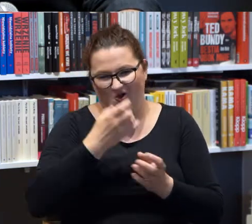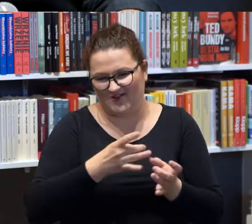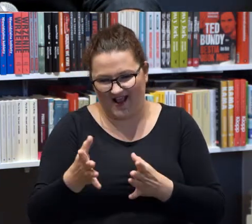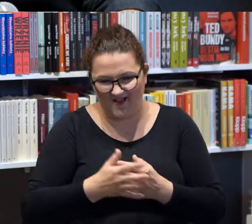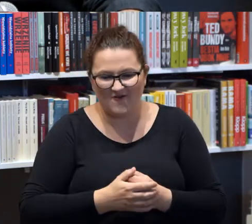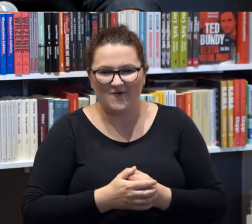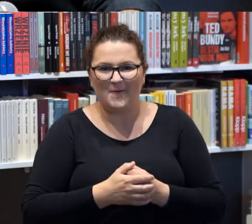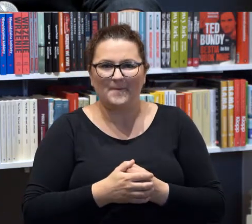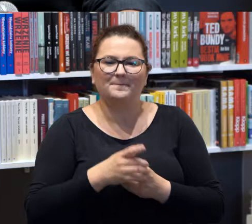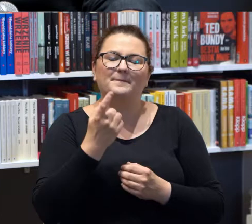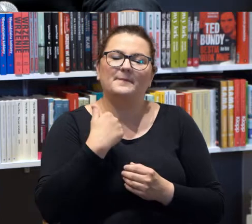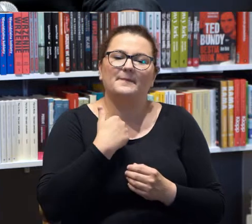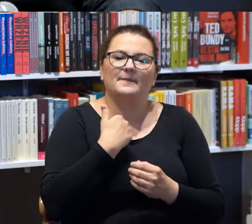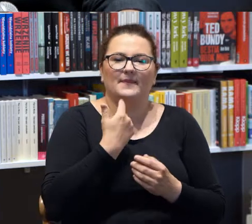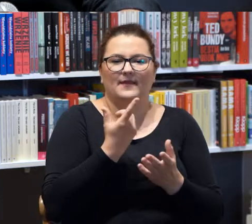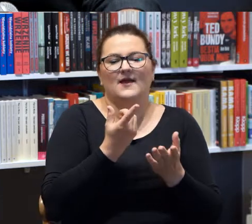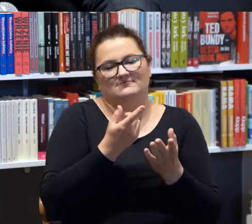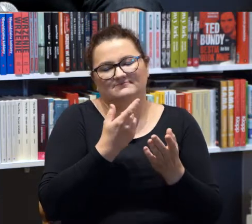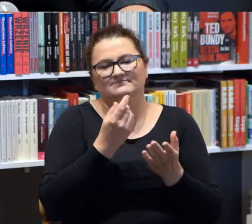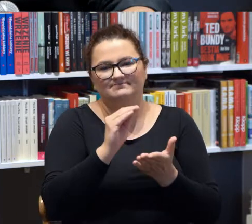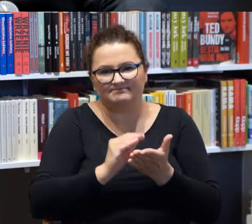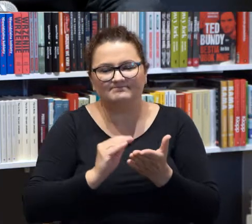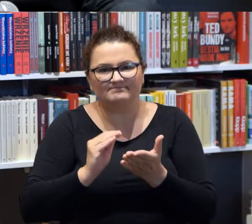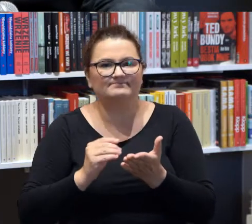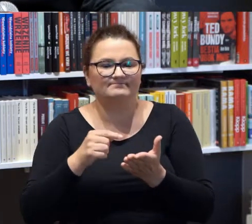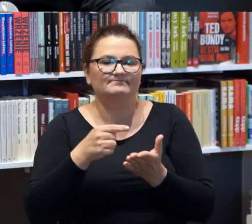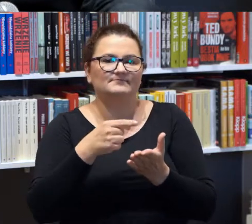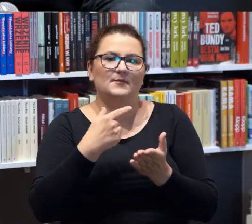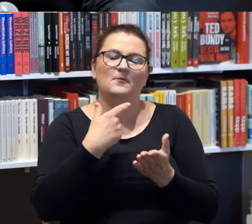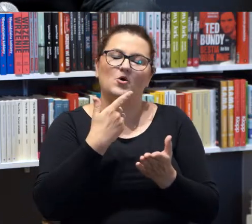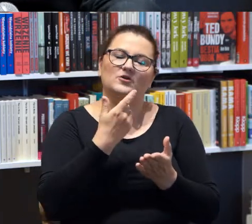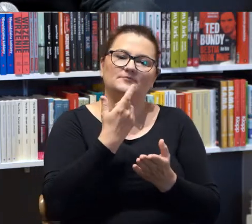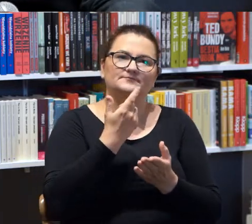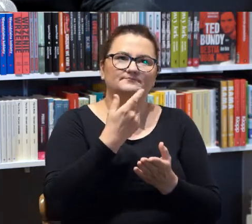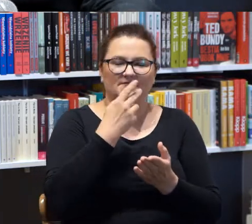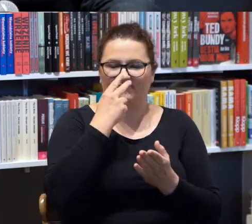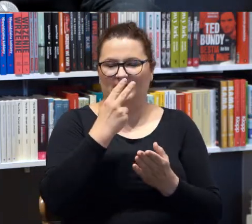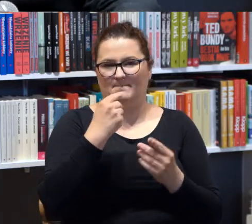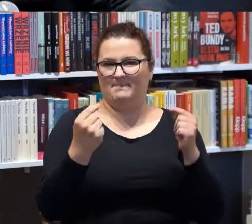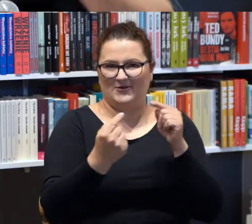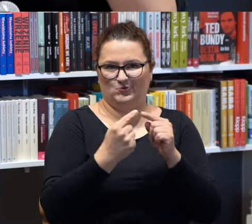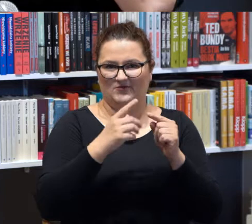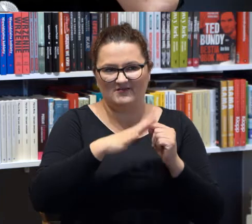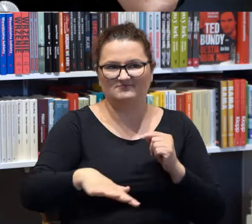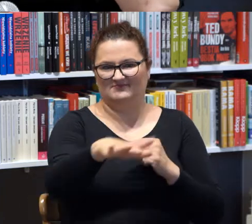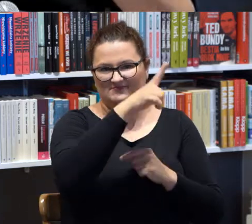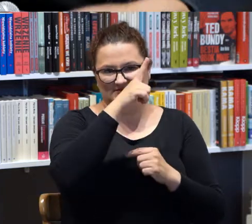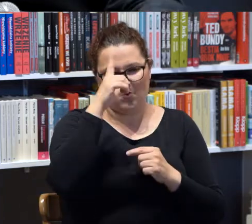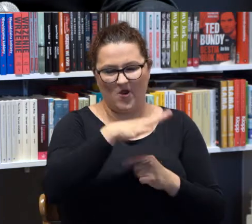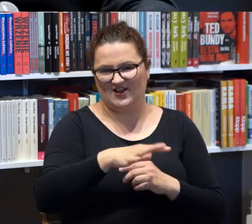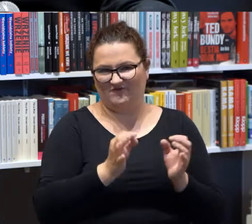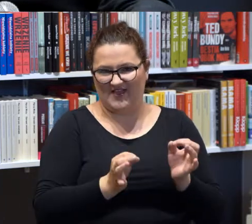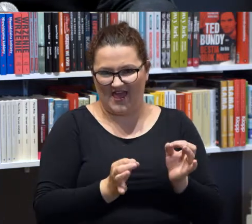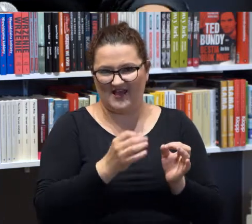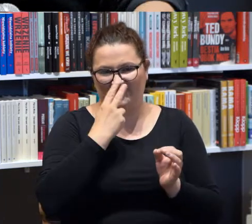dosyć przewrotnie i fajnie gra z powszechnością tej historii. To znaczy, picie w rodzinie to jest